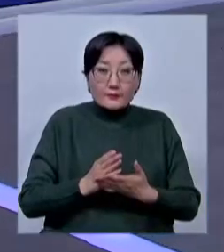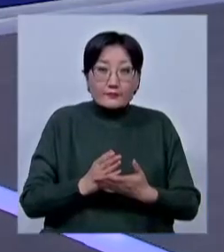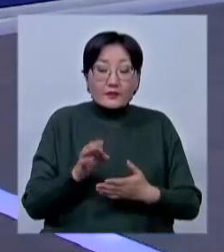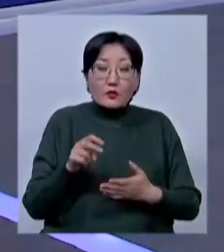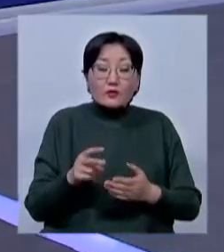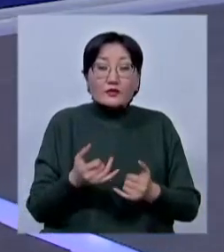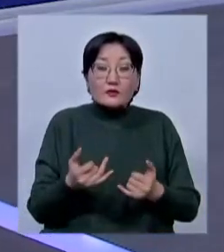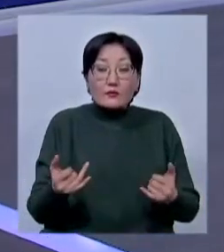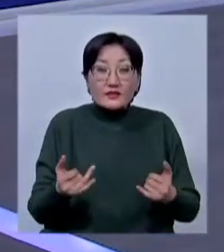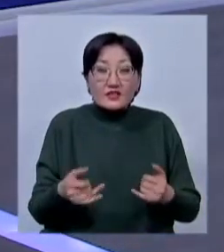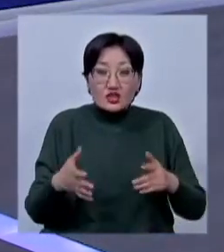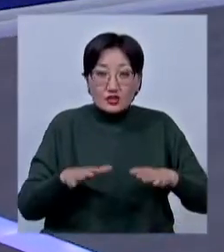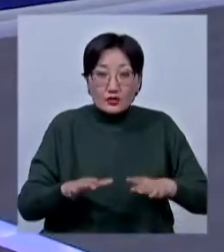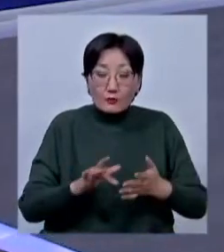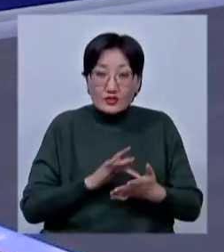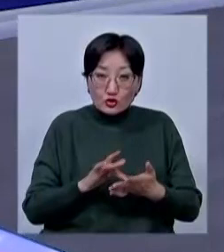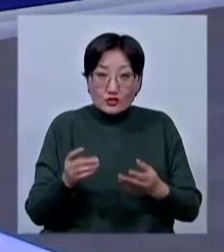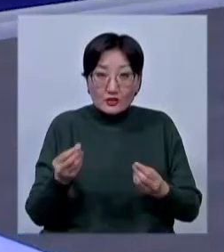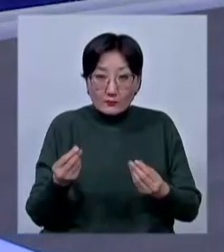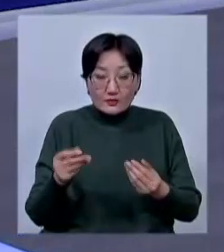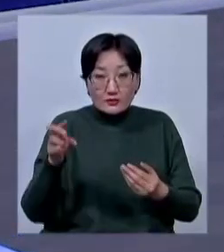Ол үшін осы жергілікті бюджеттен,